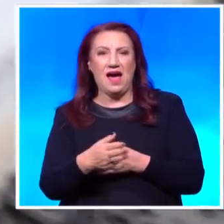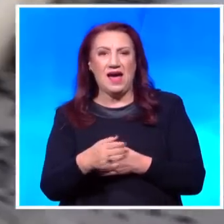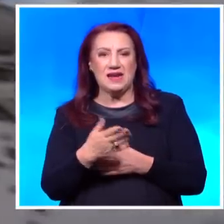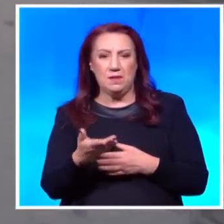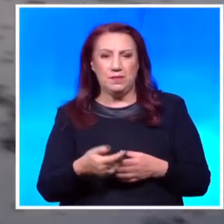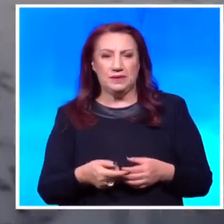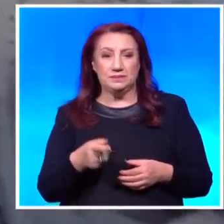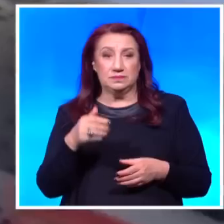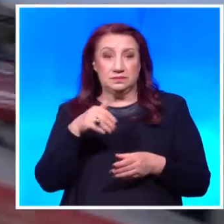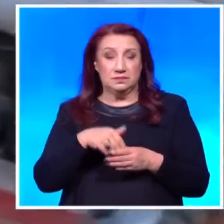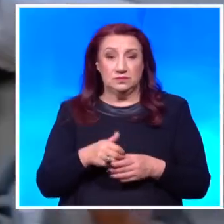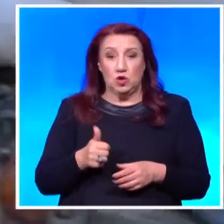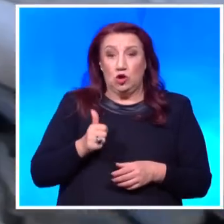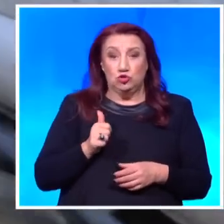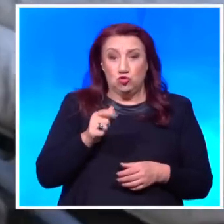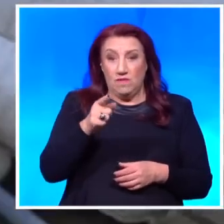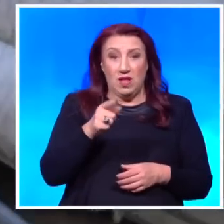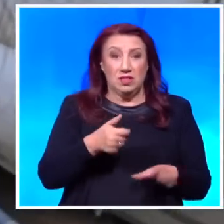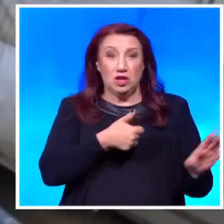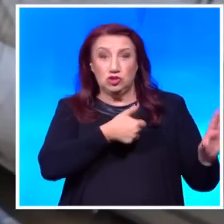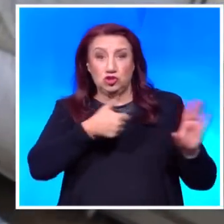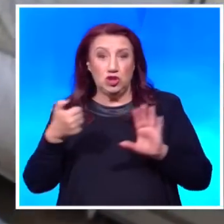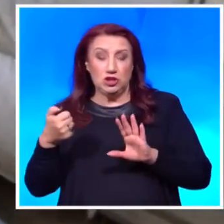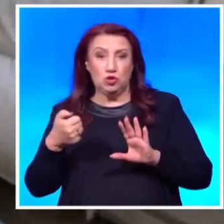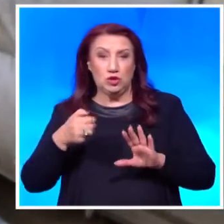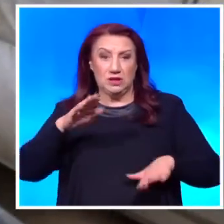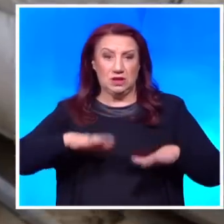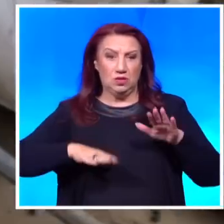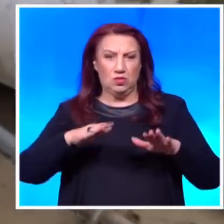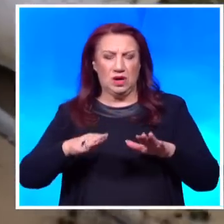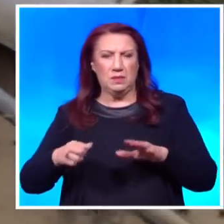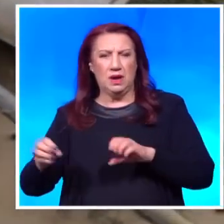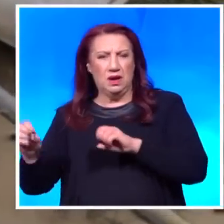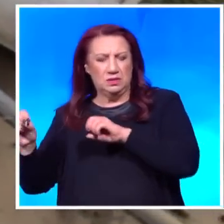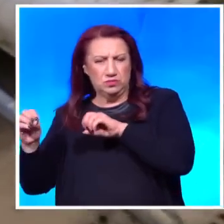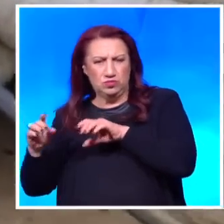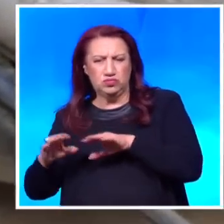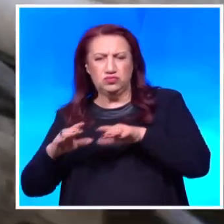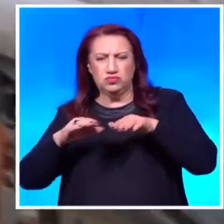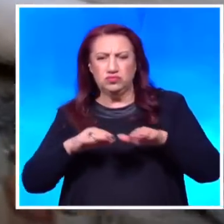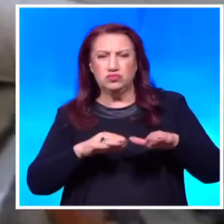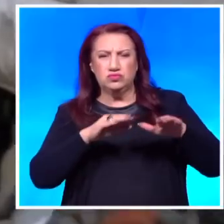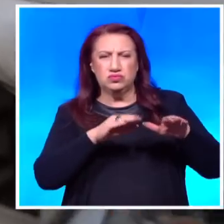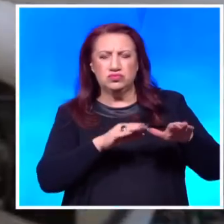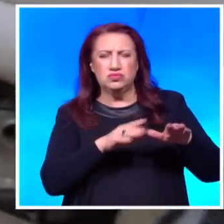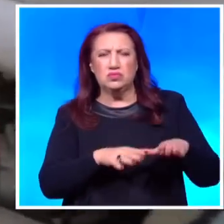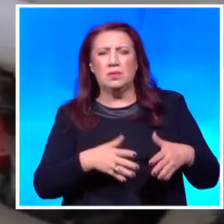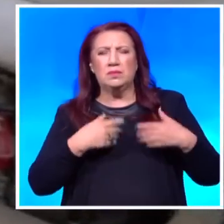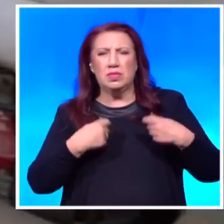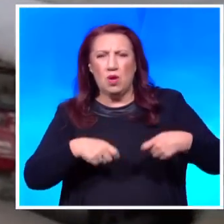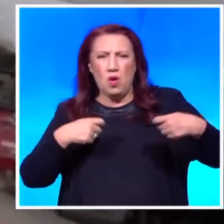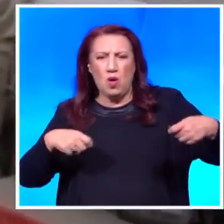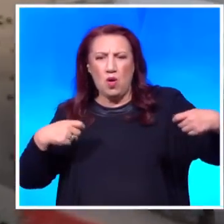които тежат над 600 кг, отнесени са на десетки метри нататък. Унищожено е